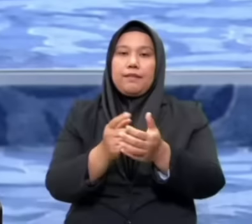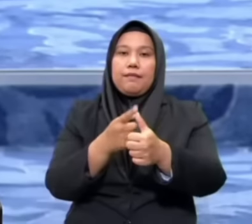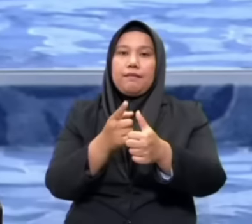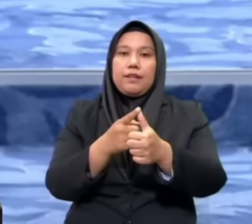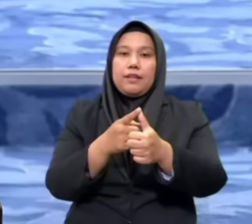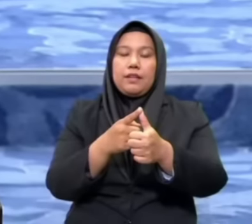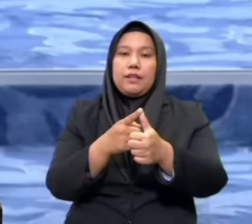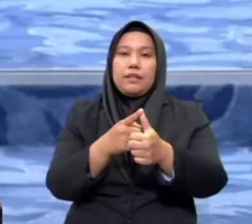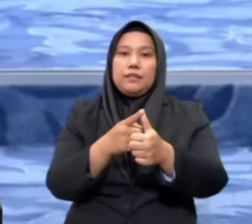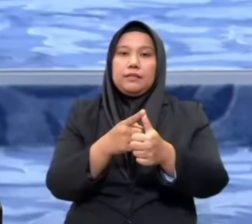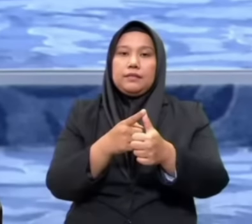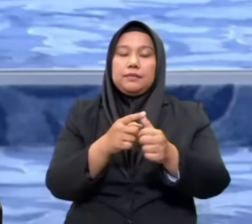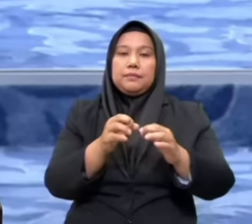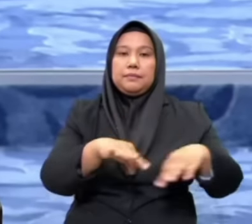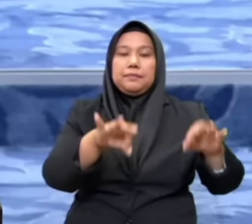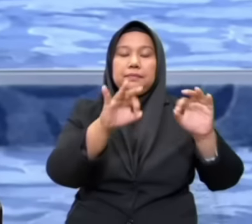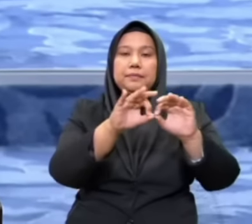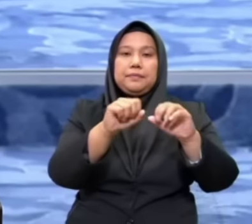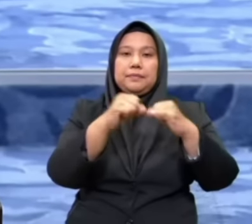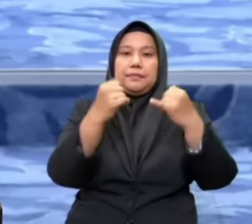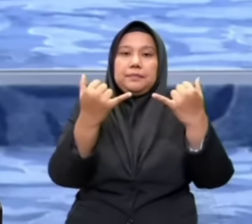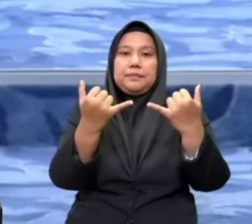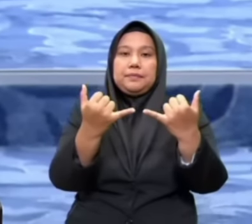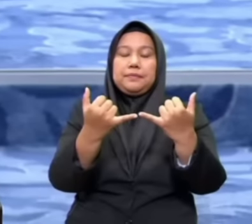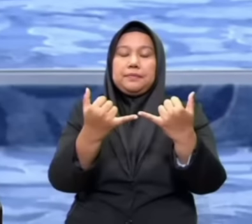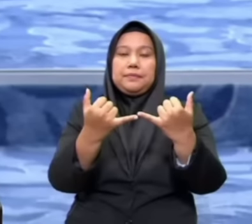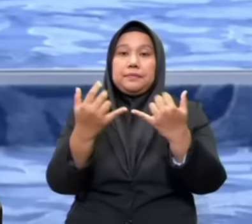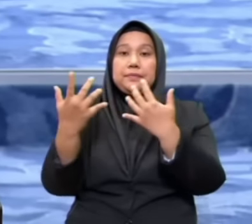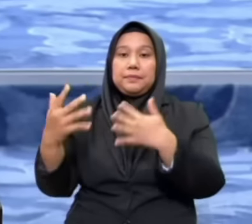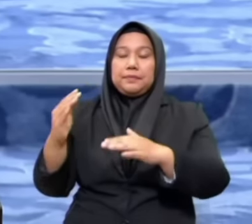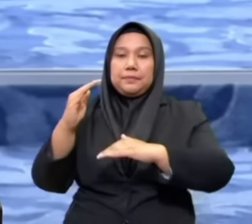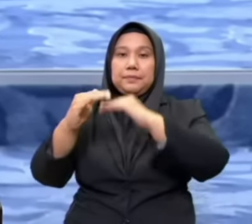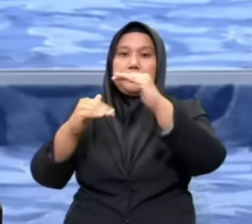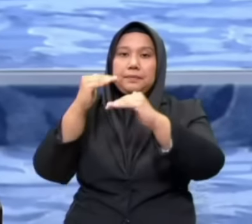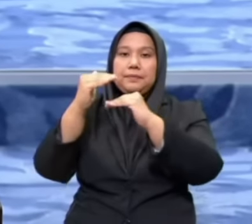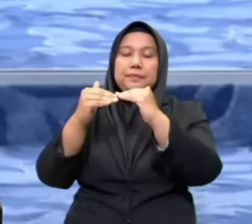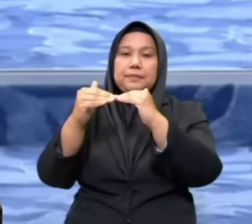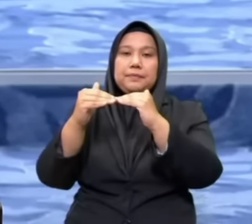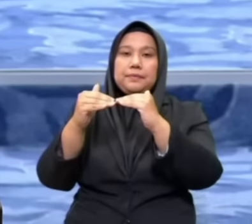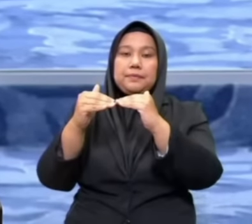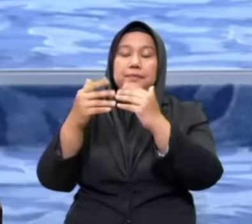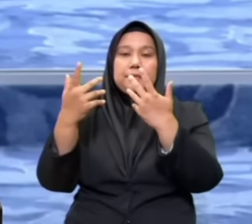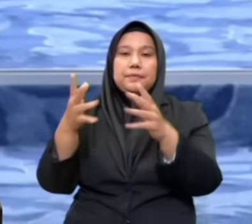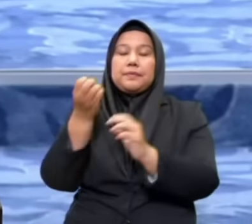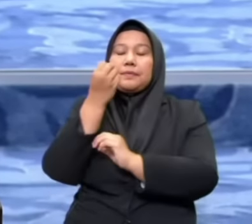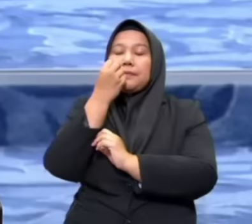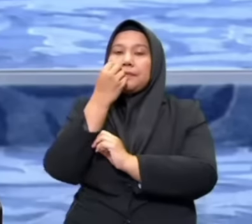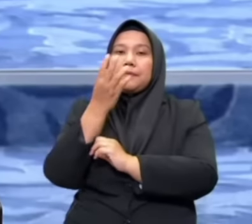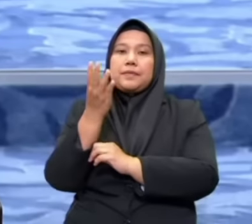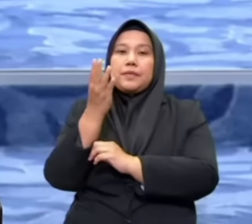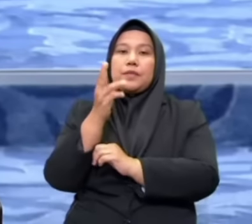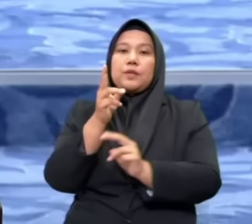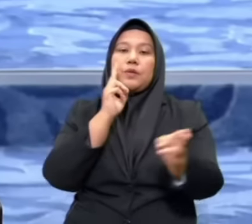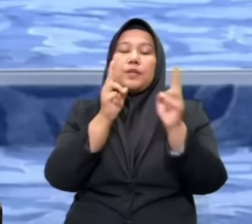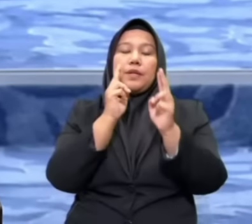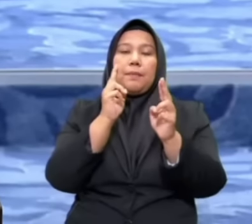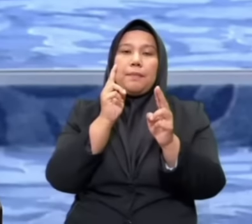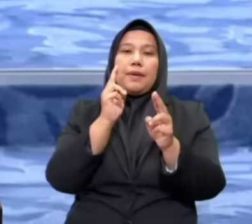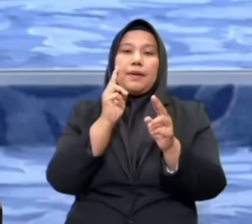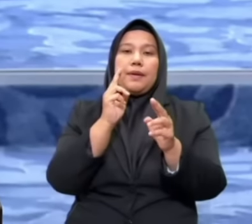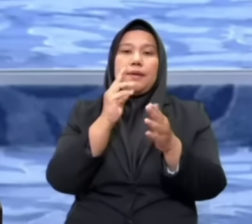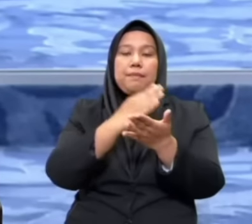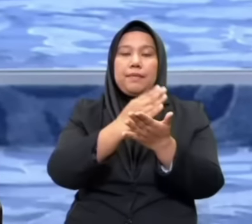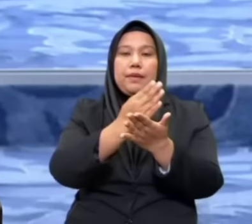kedudukan syarikat. Ada yang telah dimajukan seperti mana yang saya sentuh dalam ucapan belanjawan, iaitu MEFCOM